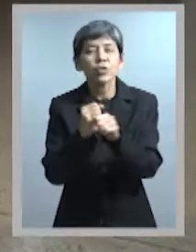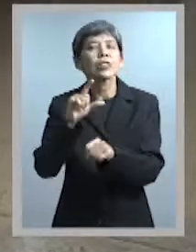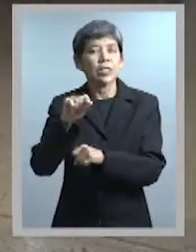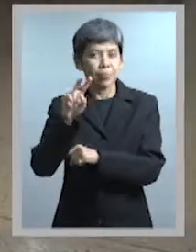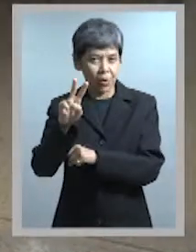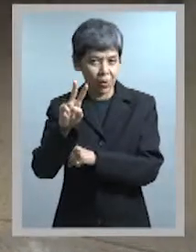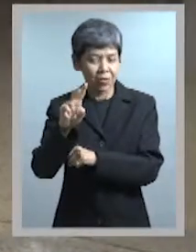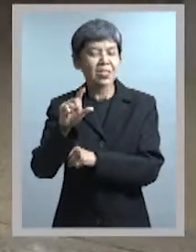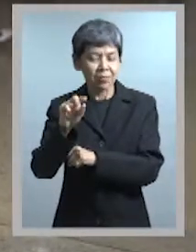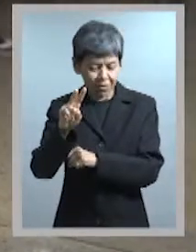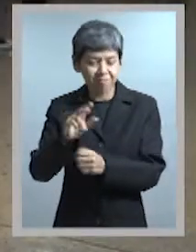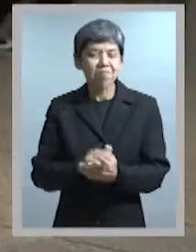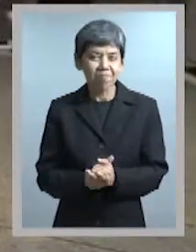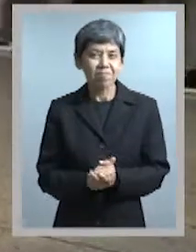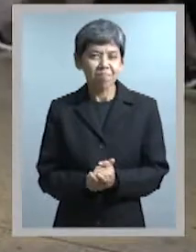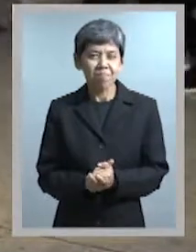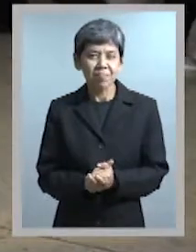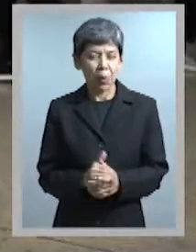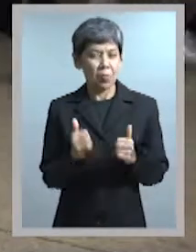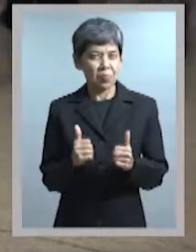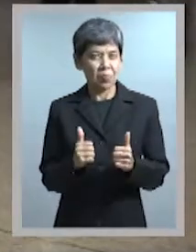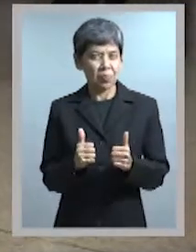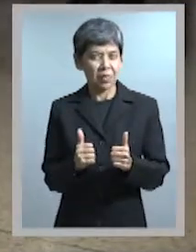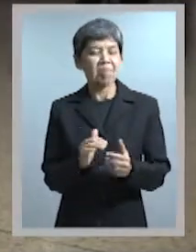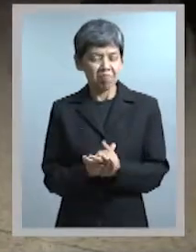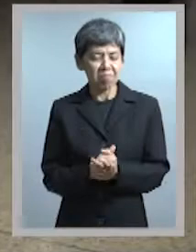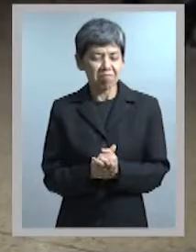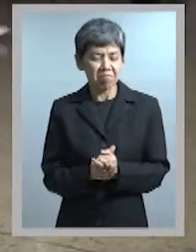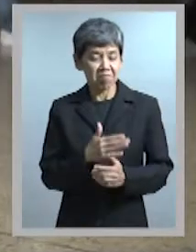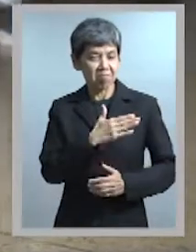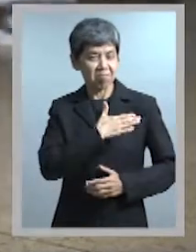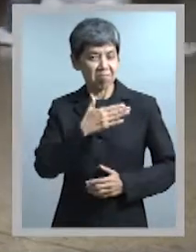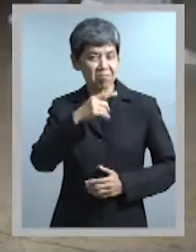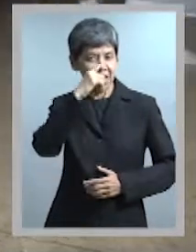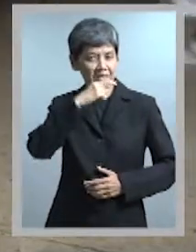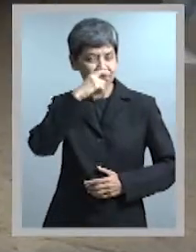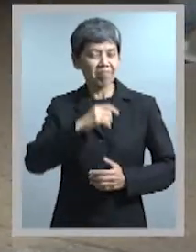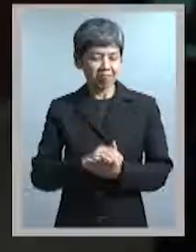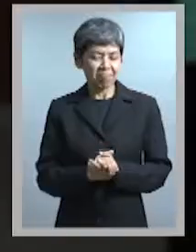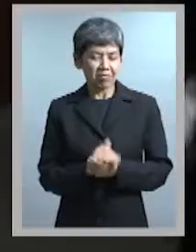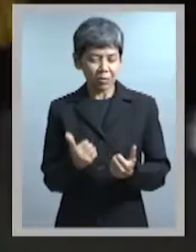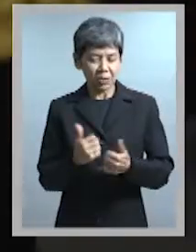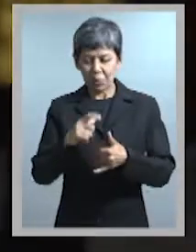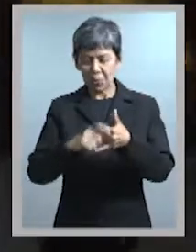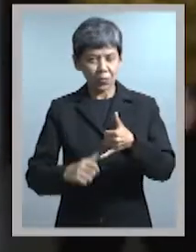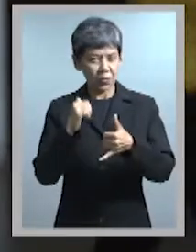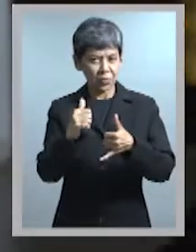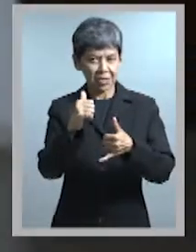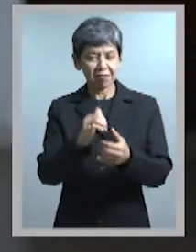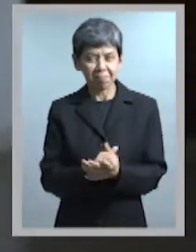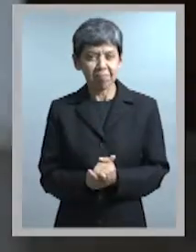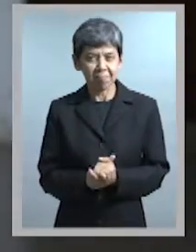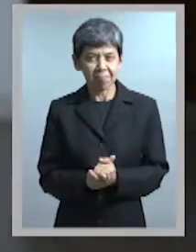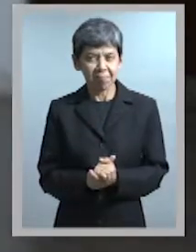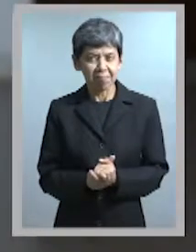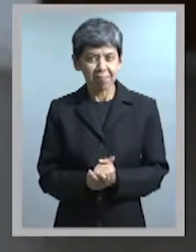ครับ อายุ22นะคร ับ 22 ครับผม เจ๋งอนาคตนี่ทีมชาติเนี่ยโหวันนี้สุดยอดจริงฟิ